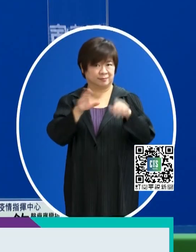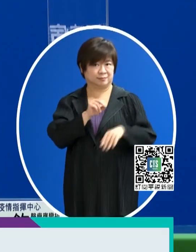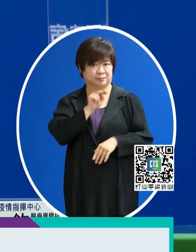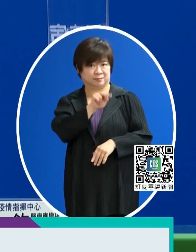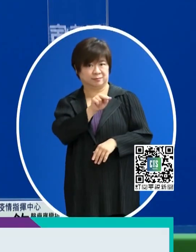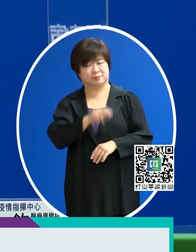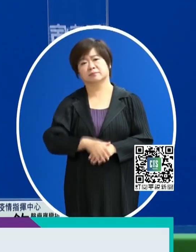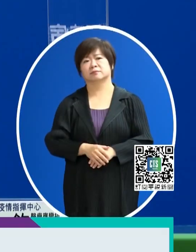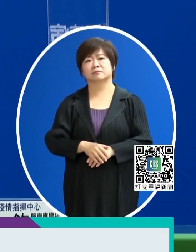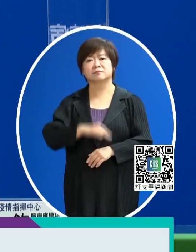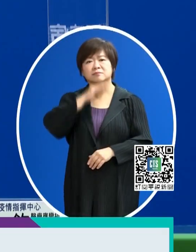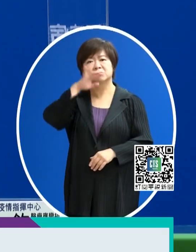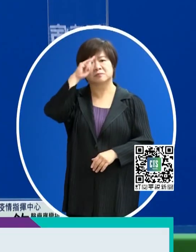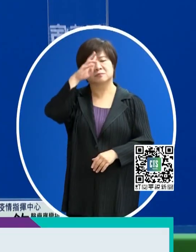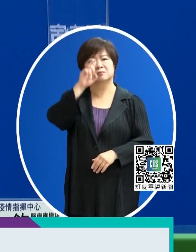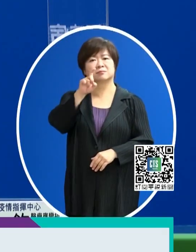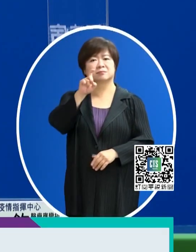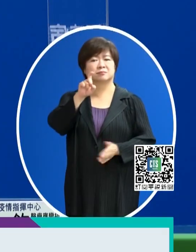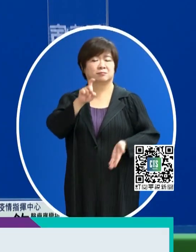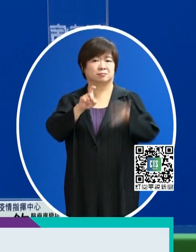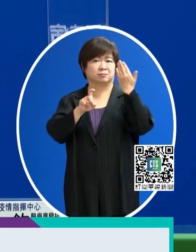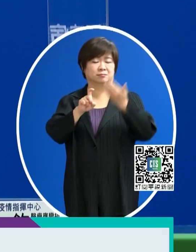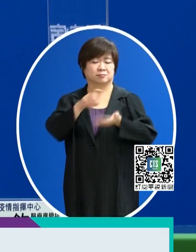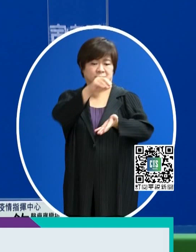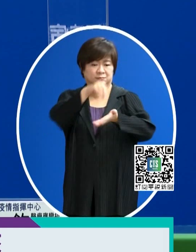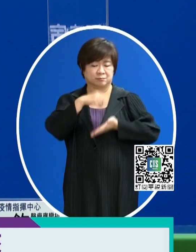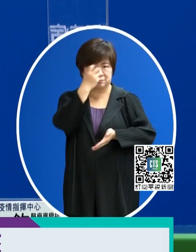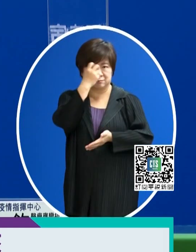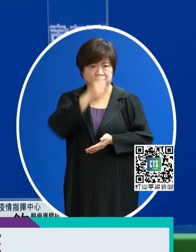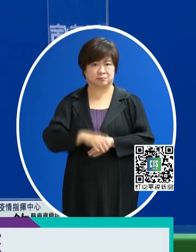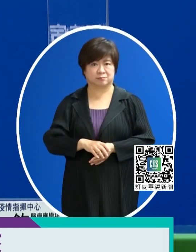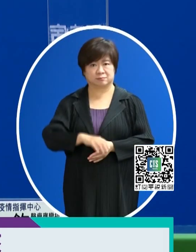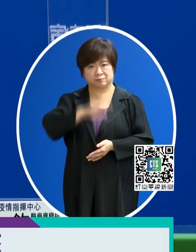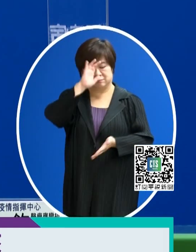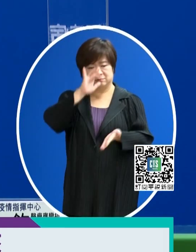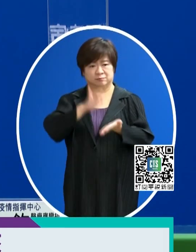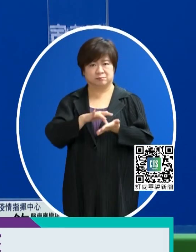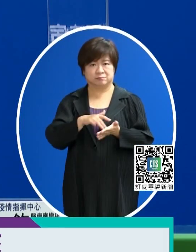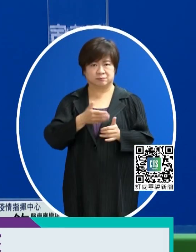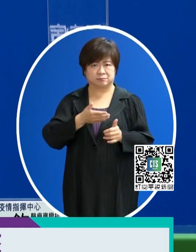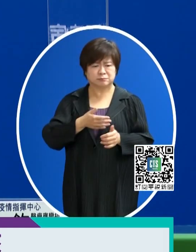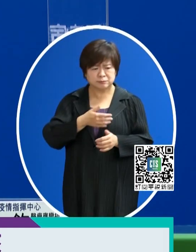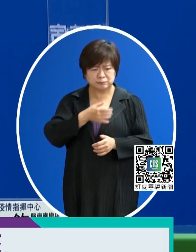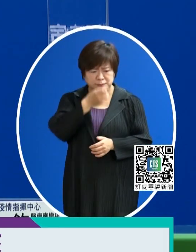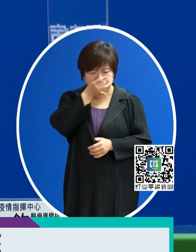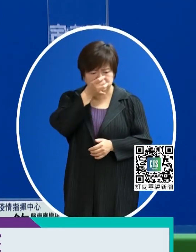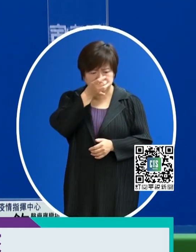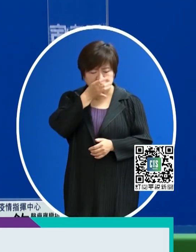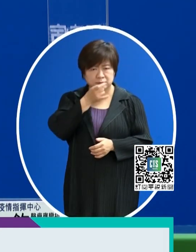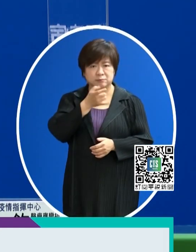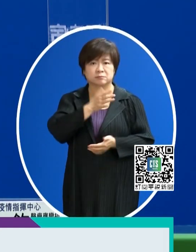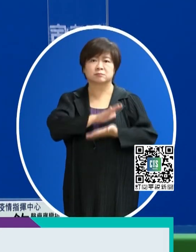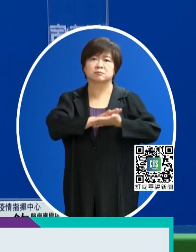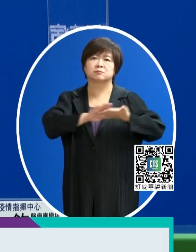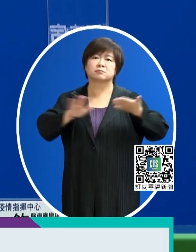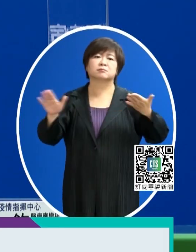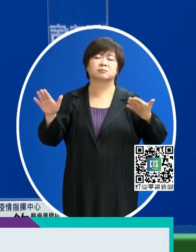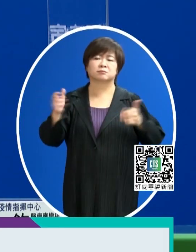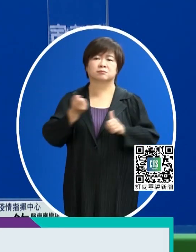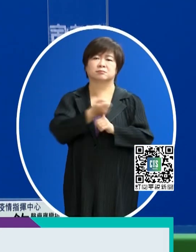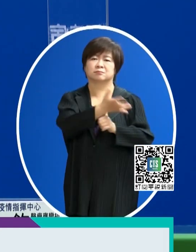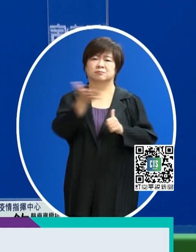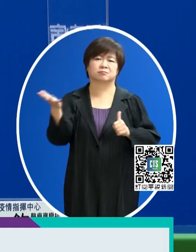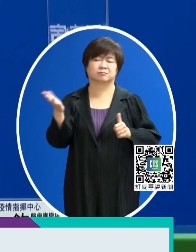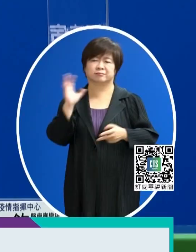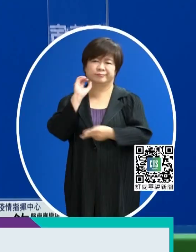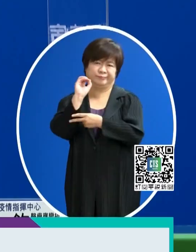说，第10天以上的这个检体事实上病毒是都没有办法培养出来。显示说这个传染力已经是可以认